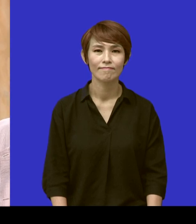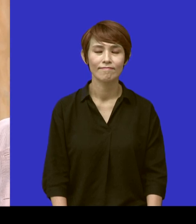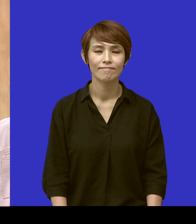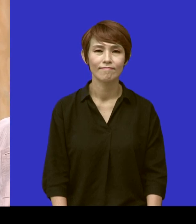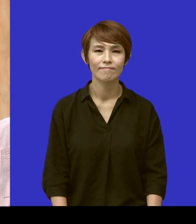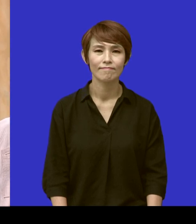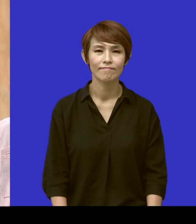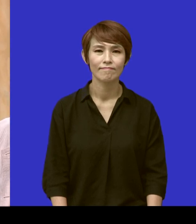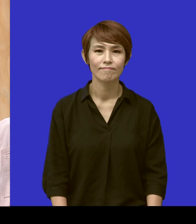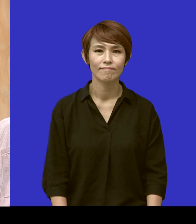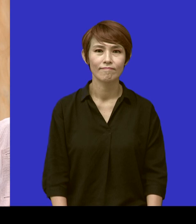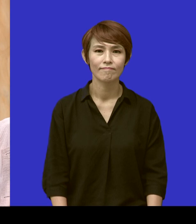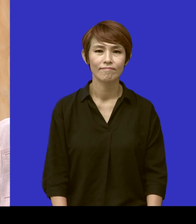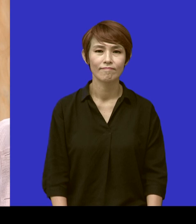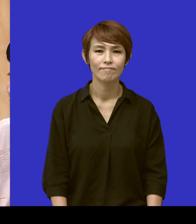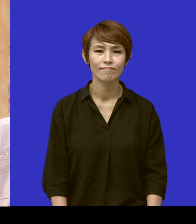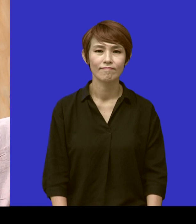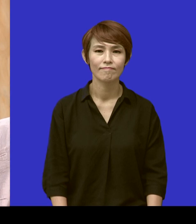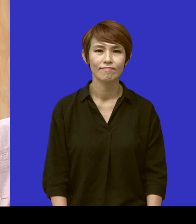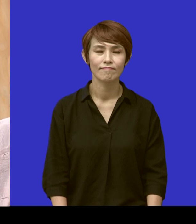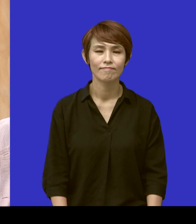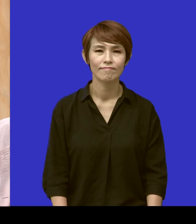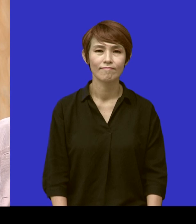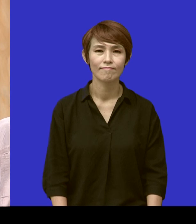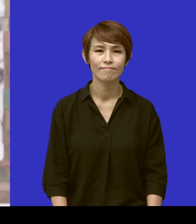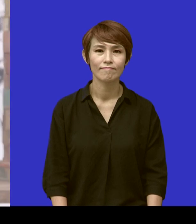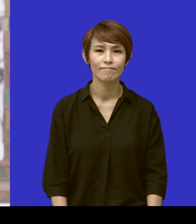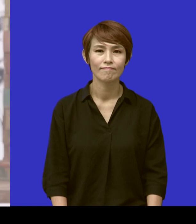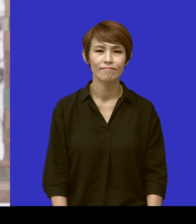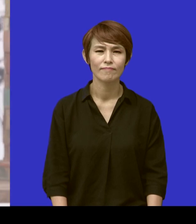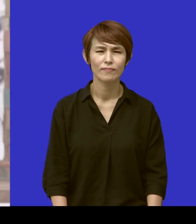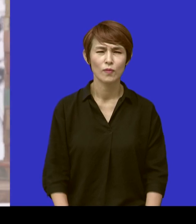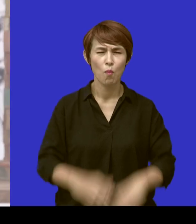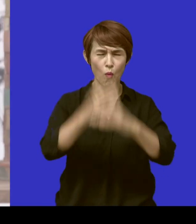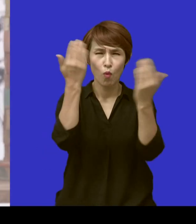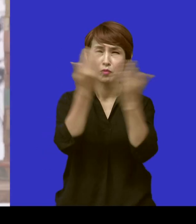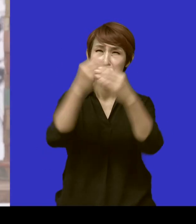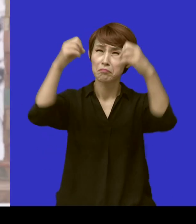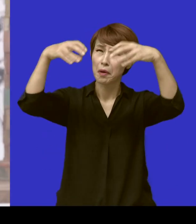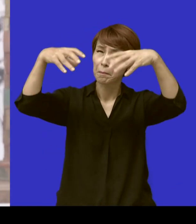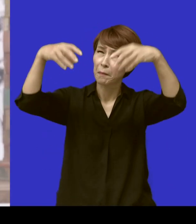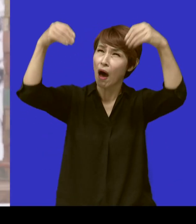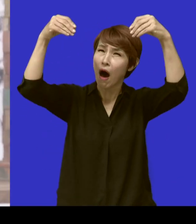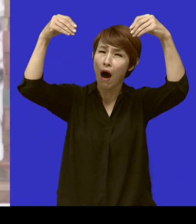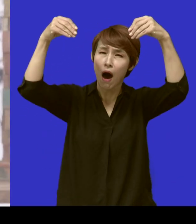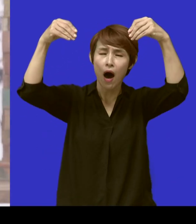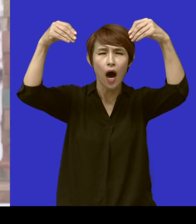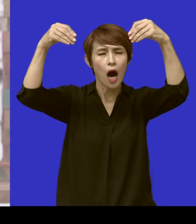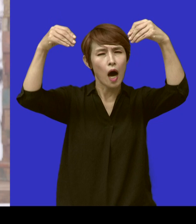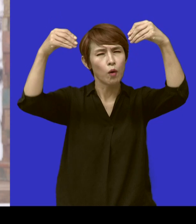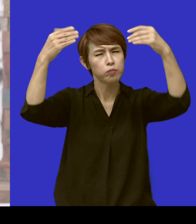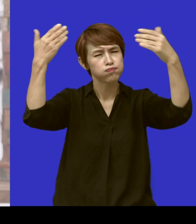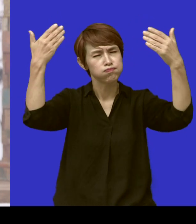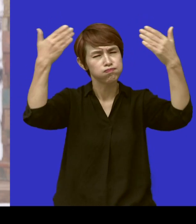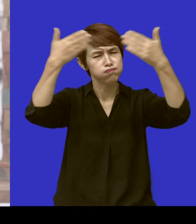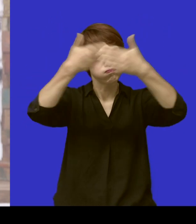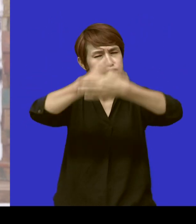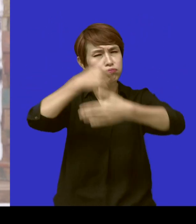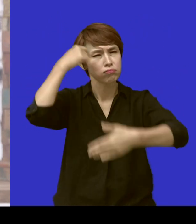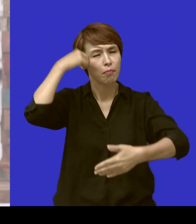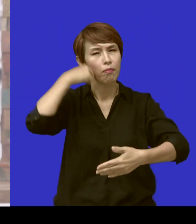없어요. 네네. 갑자기 깜깜해졌어요. 네네. 모든 불이 꺼졌어요. 네네. 그 깜깜함, 그 네.